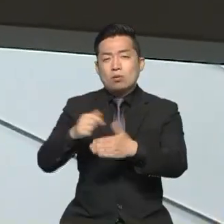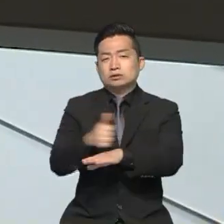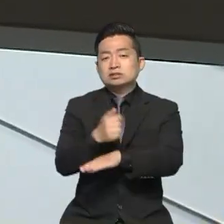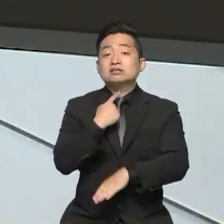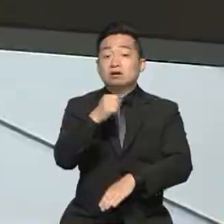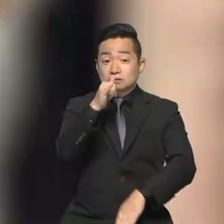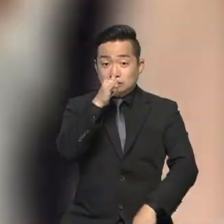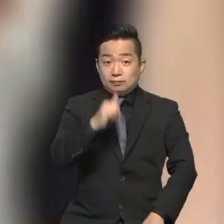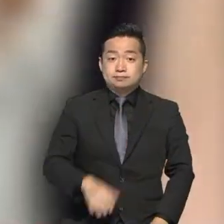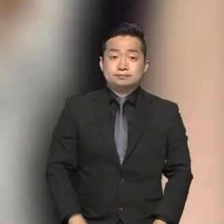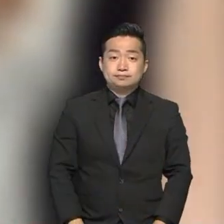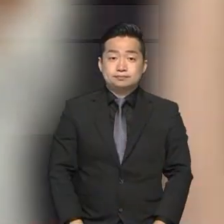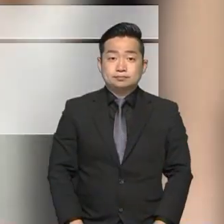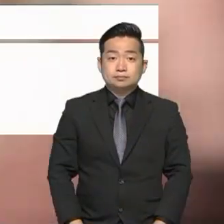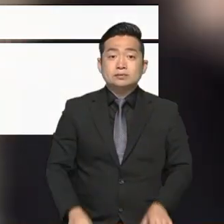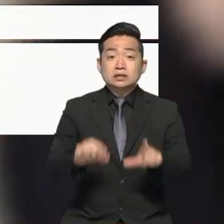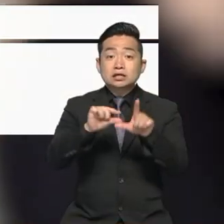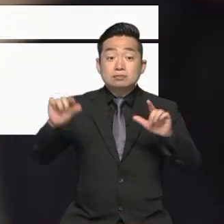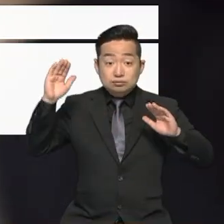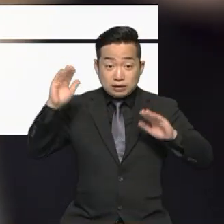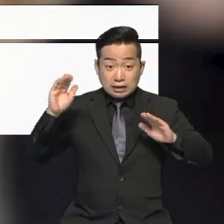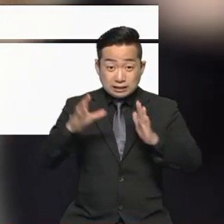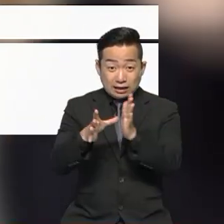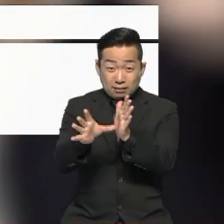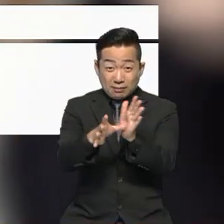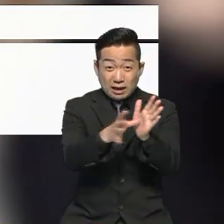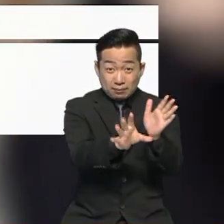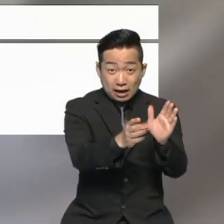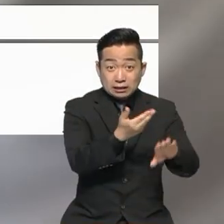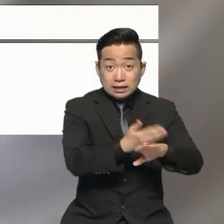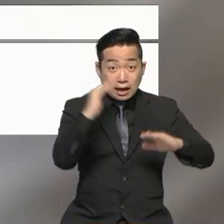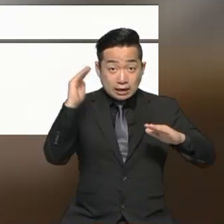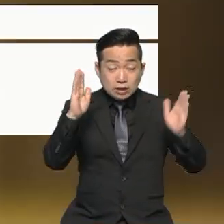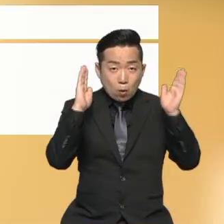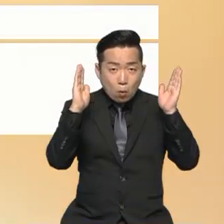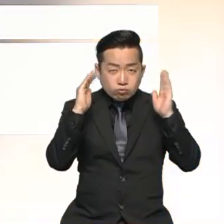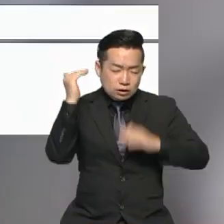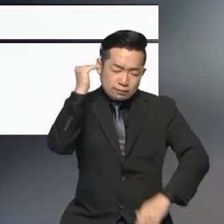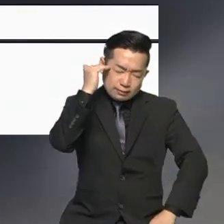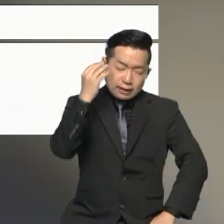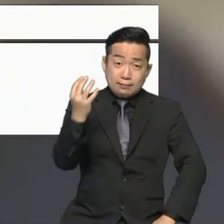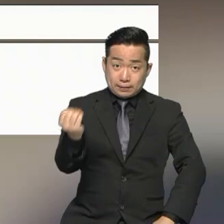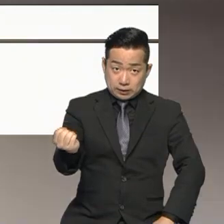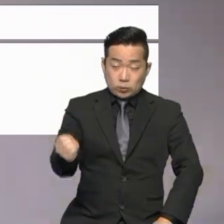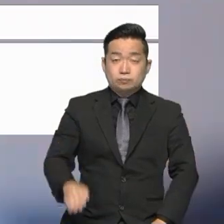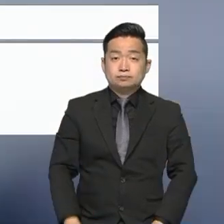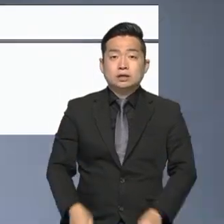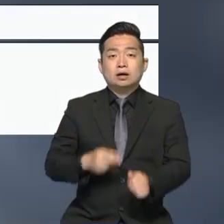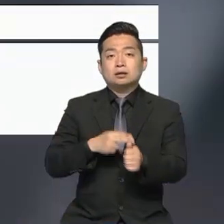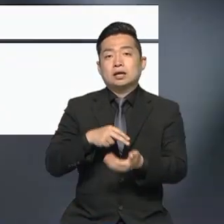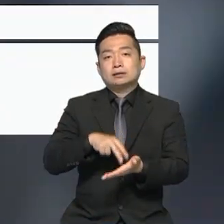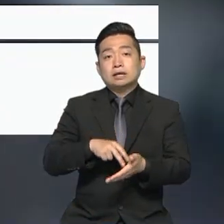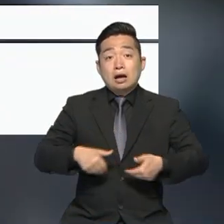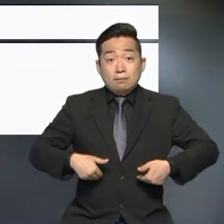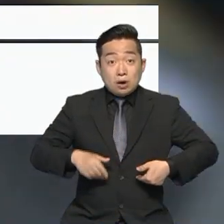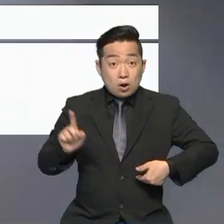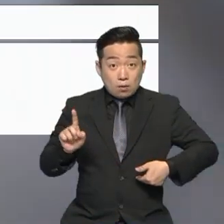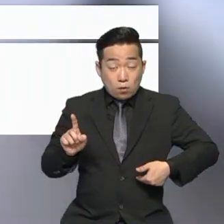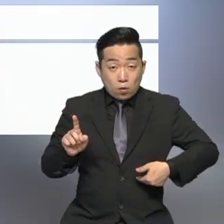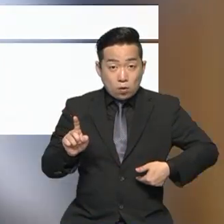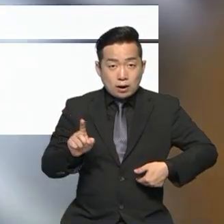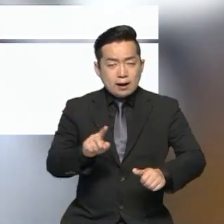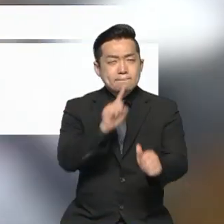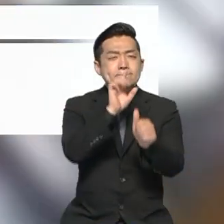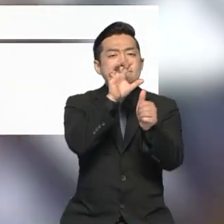조사됐습니다. 특히 일부 학생들의 일탈이 다른 학생들의 학습권까지 해치는 경우가 많아 교사들에게 필요한